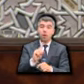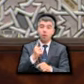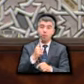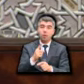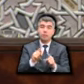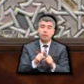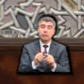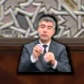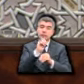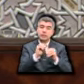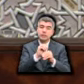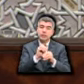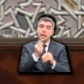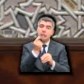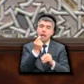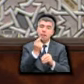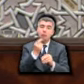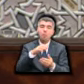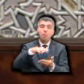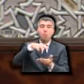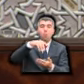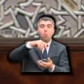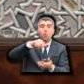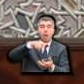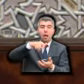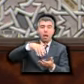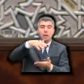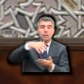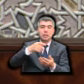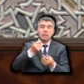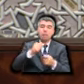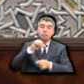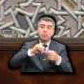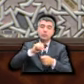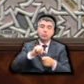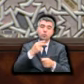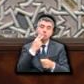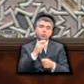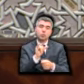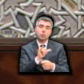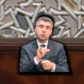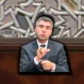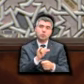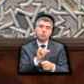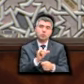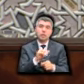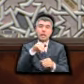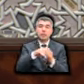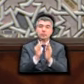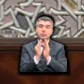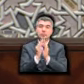مراجعة بنية أسعار غاز البوتان للسيدات والسادة النواب المحترمين من فريق العدالة والتنمية،